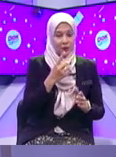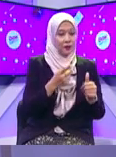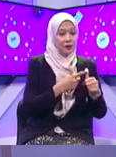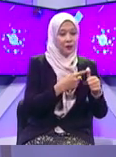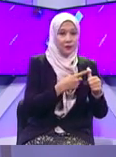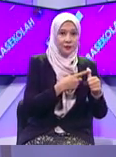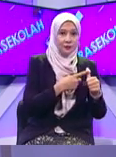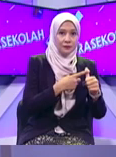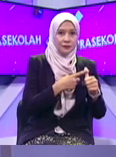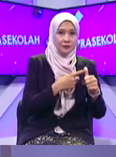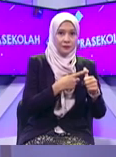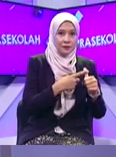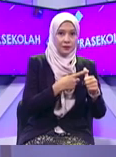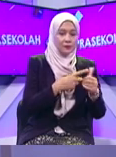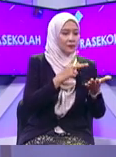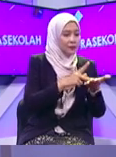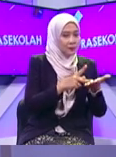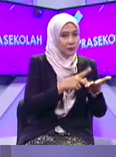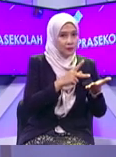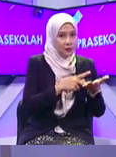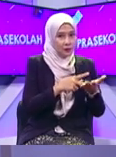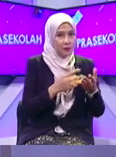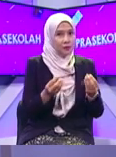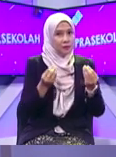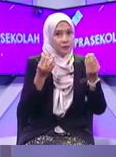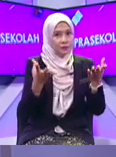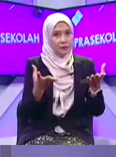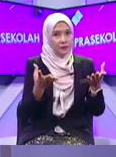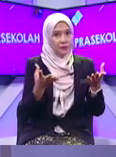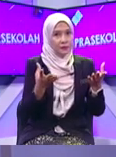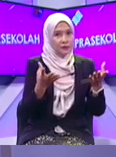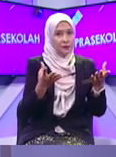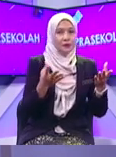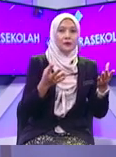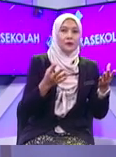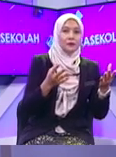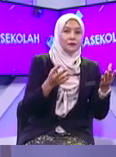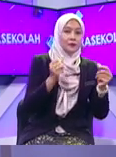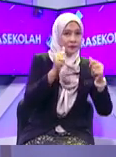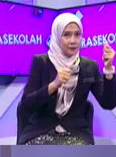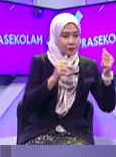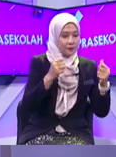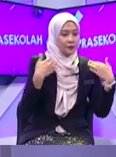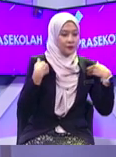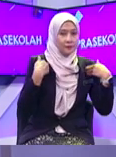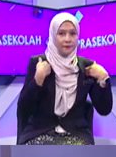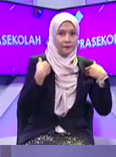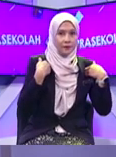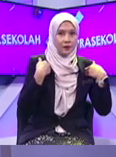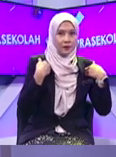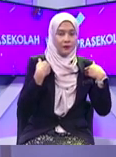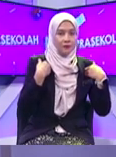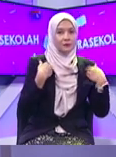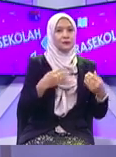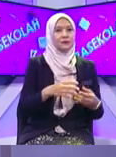nanti berapa kah jumlah yang ada di situ kemudian kita lumayan akan